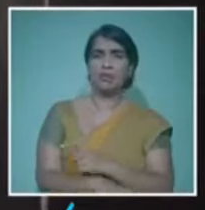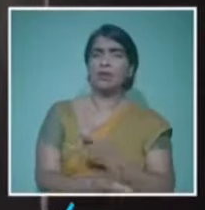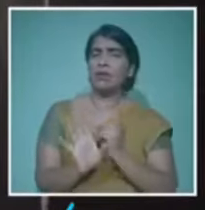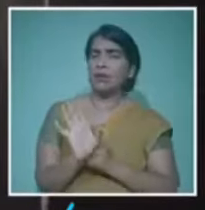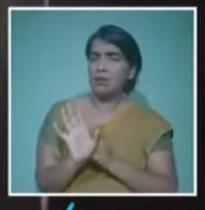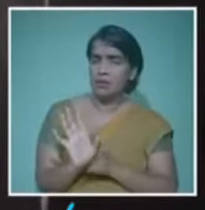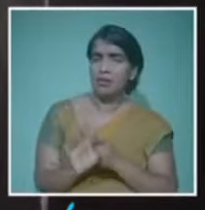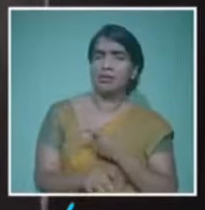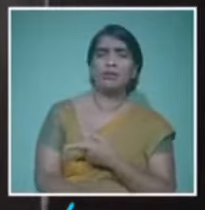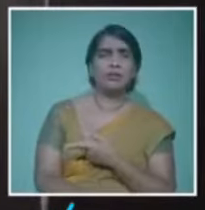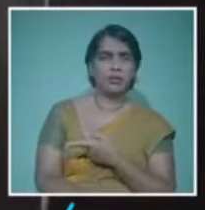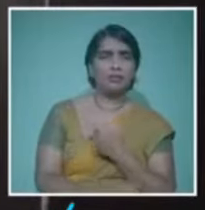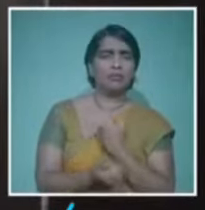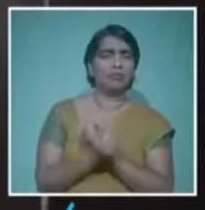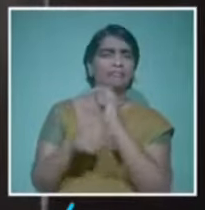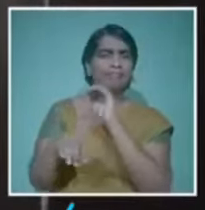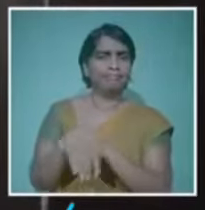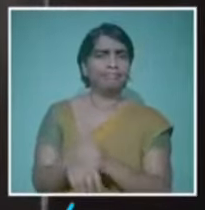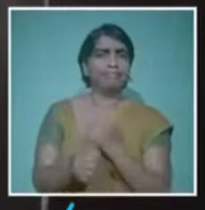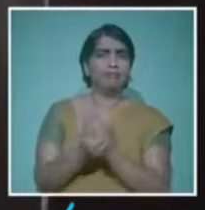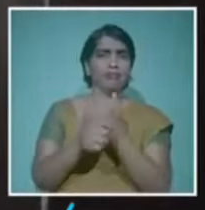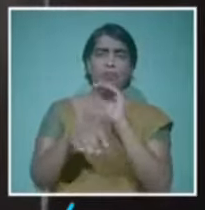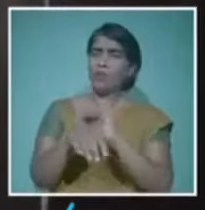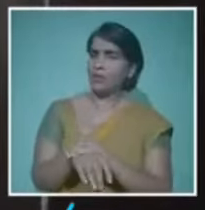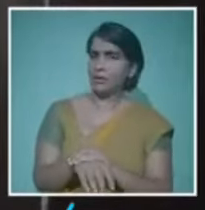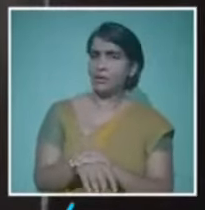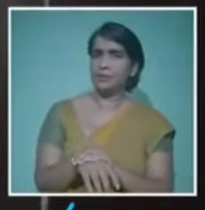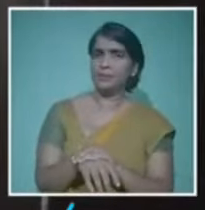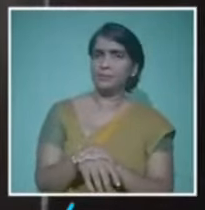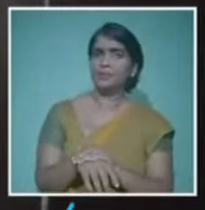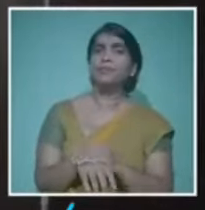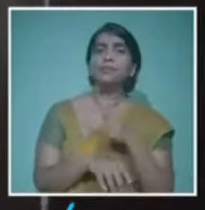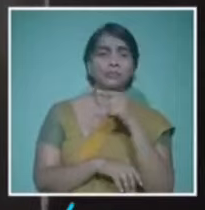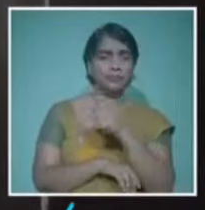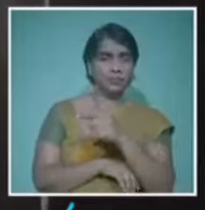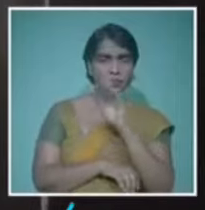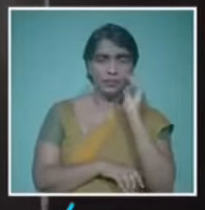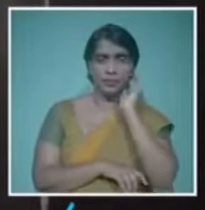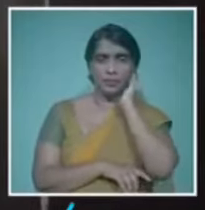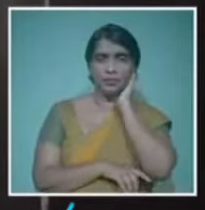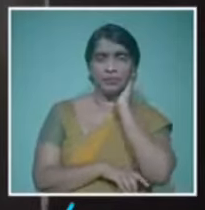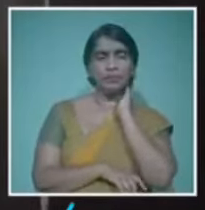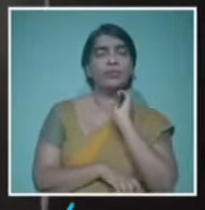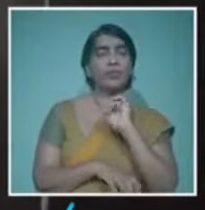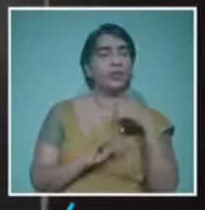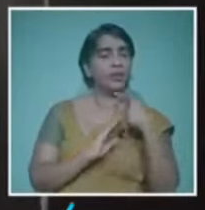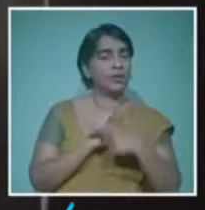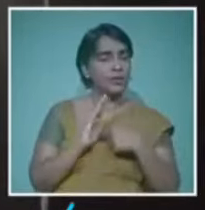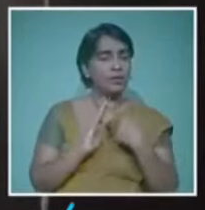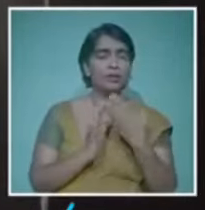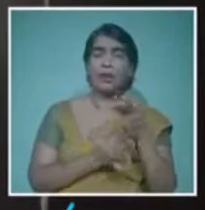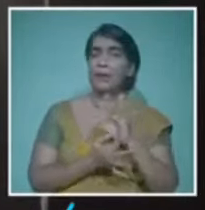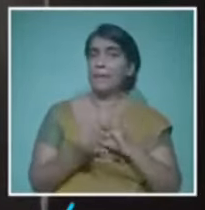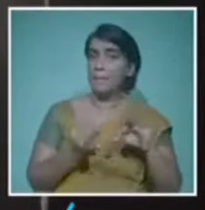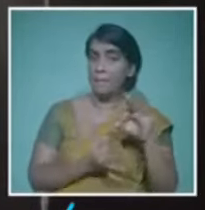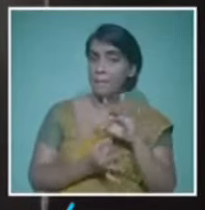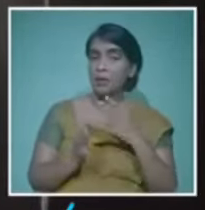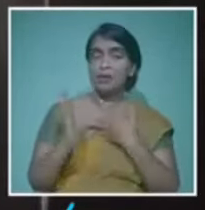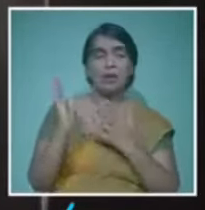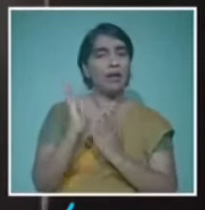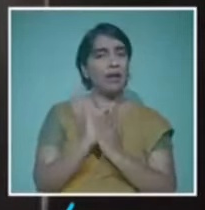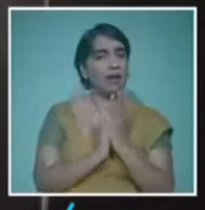නිතරම අතරංගුවට ගන්නවා. ඒ නිසා ඒගොල්ලන් විශේෂයෙන්ම මේ රටේ තියෙන ප්‍රජාතන්ත්‍රවාදී